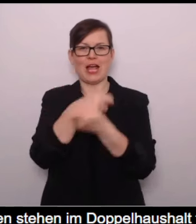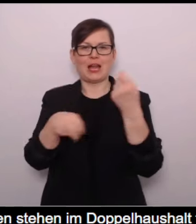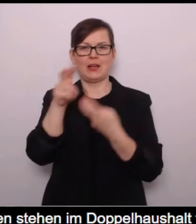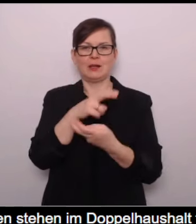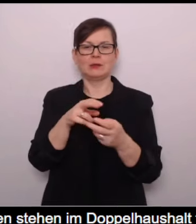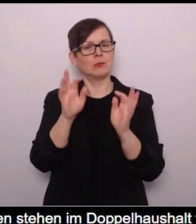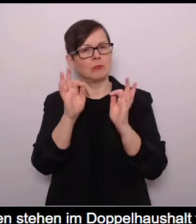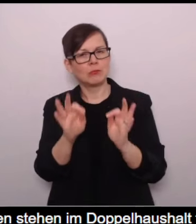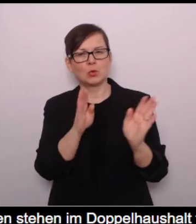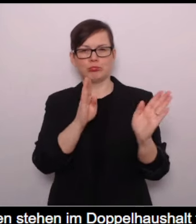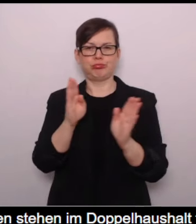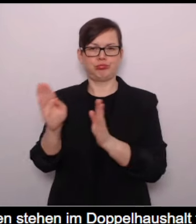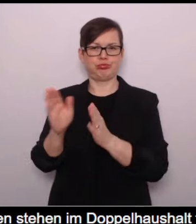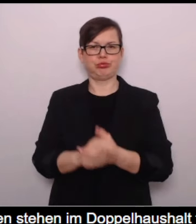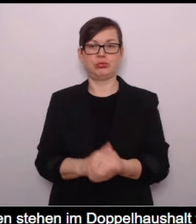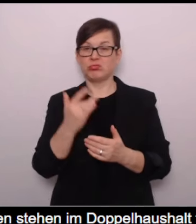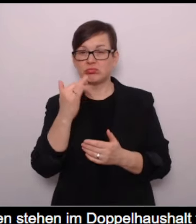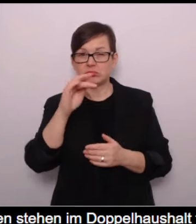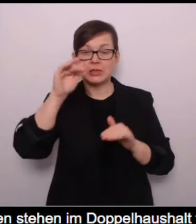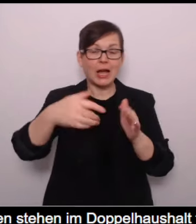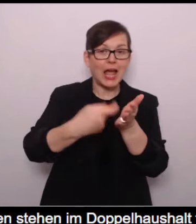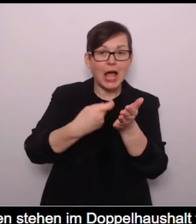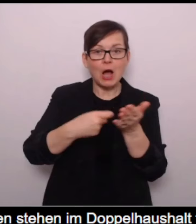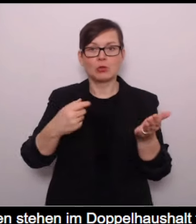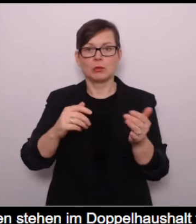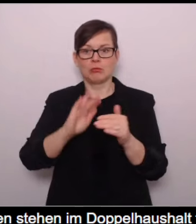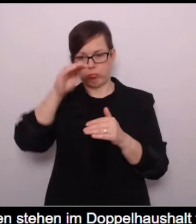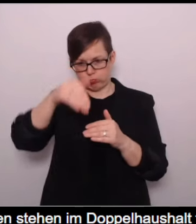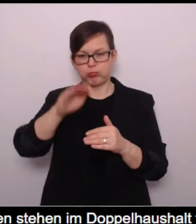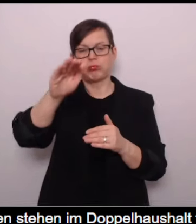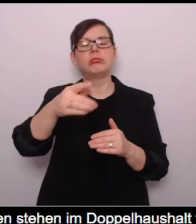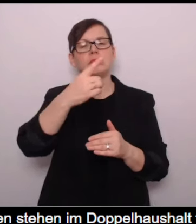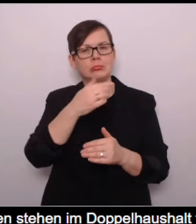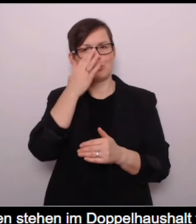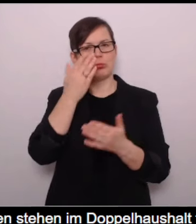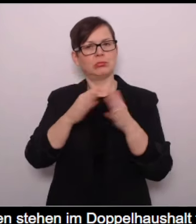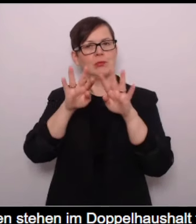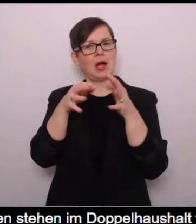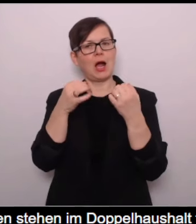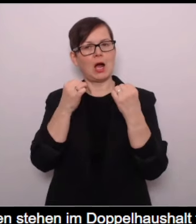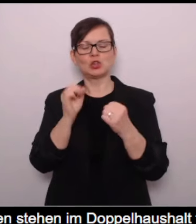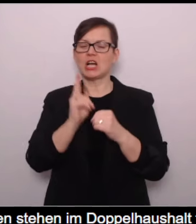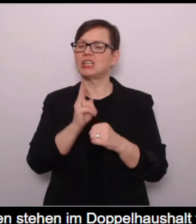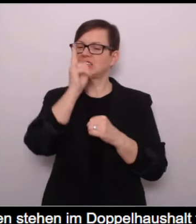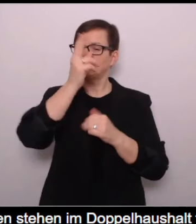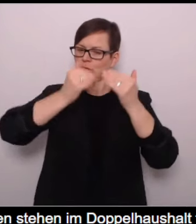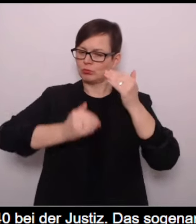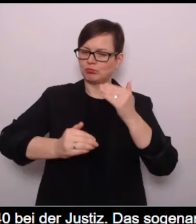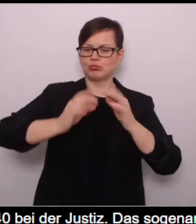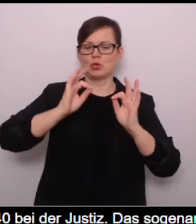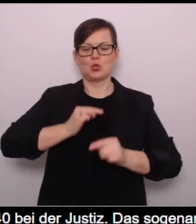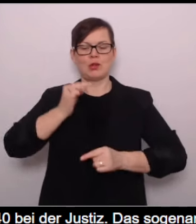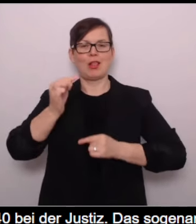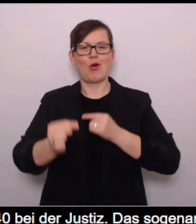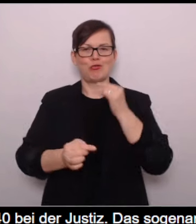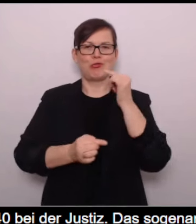Freistaat Bayern vorausschauend umsichtig. Und wir wollen im Blick auf kommende Herausforderungen und Unwägbarkeiten natürlich